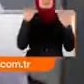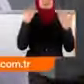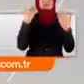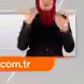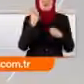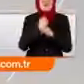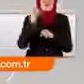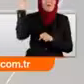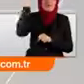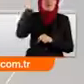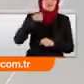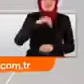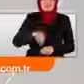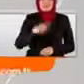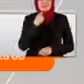dedik